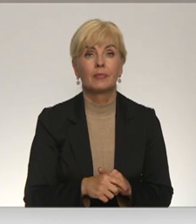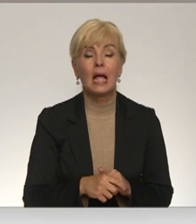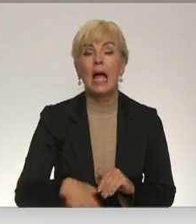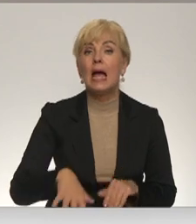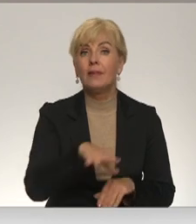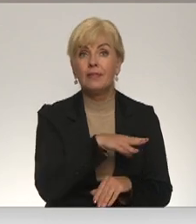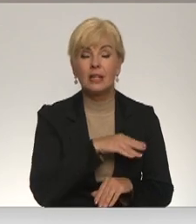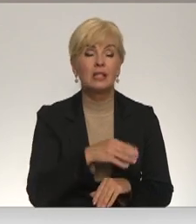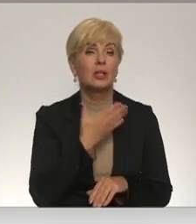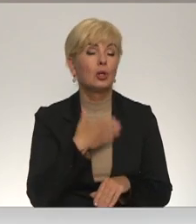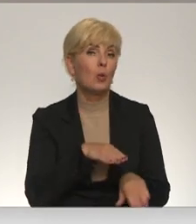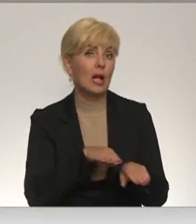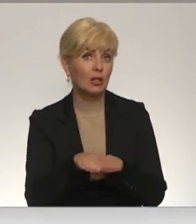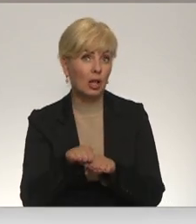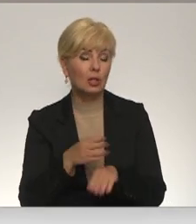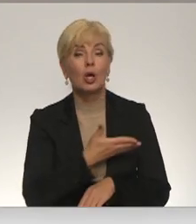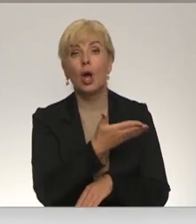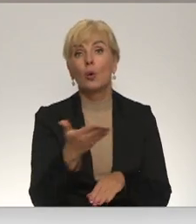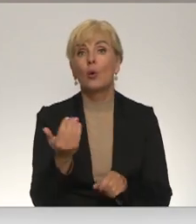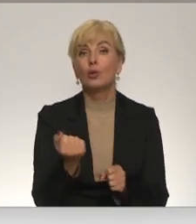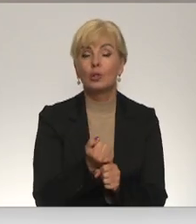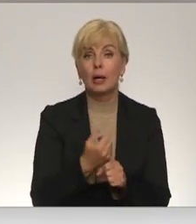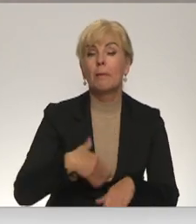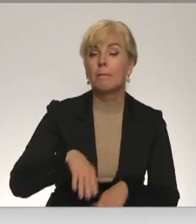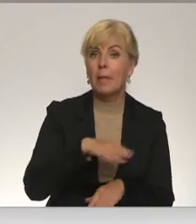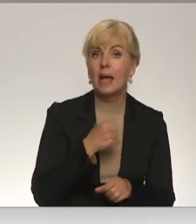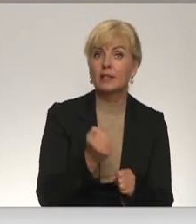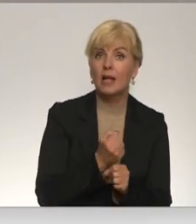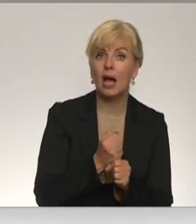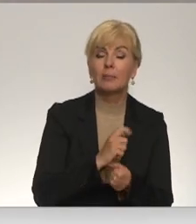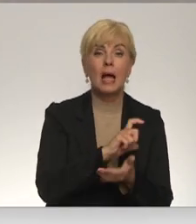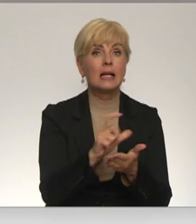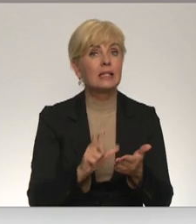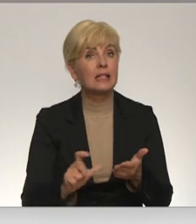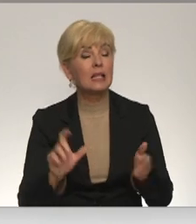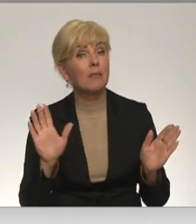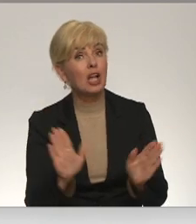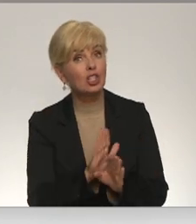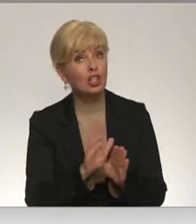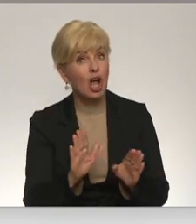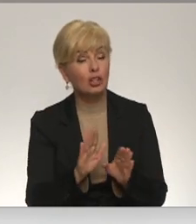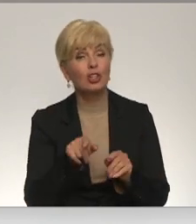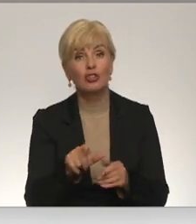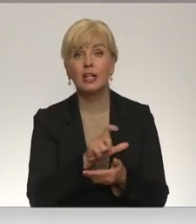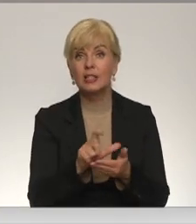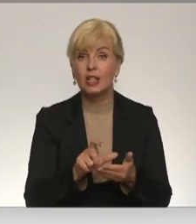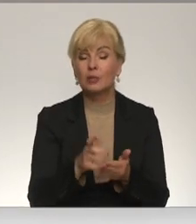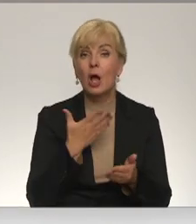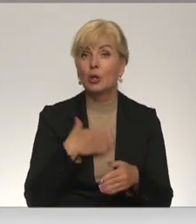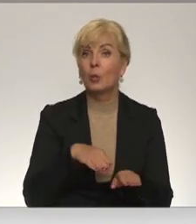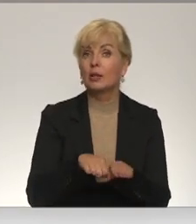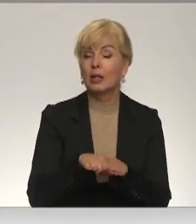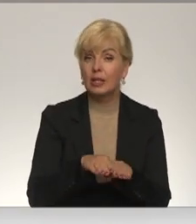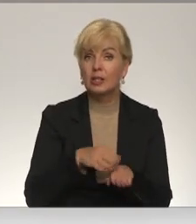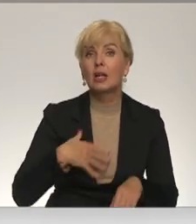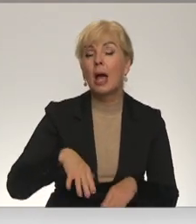Viss ir tik līdzīgi, tas, ko jūs darāt, tas, ko mēs darām, dziesmas dziedāšana. Pat šī dziesma, tā ir tik līdzīga dziesmai,